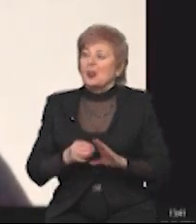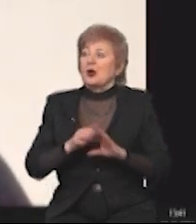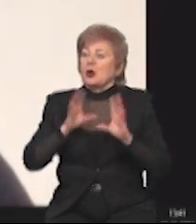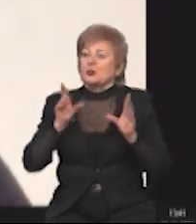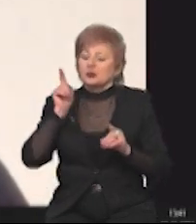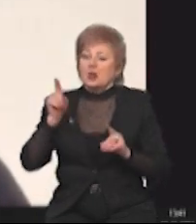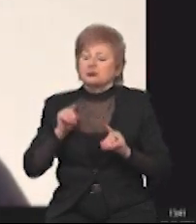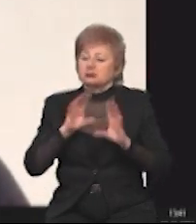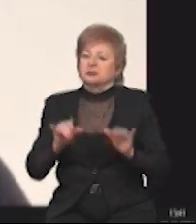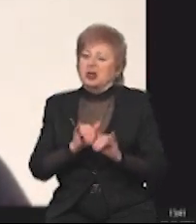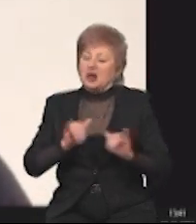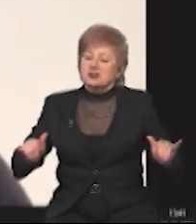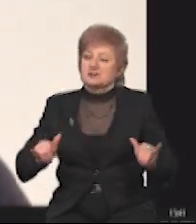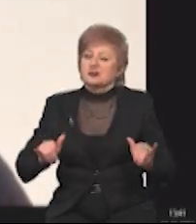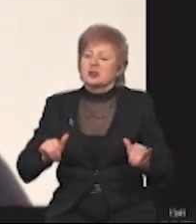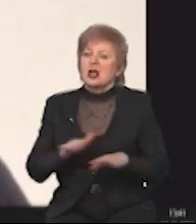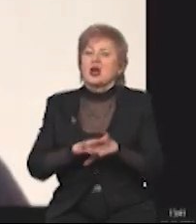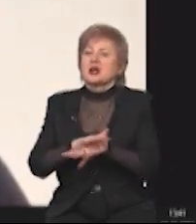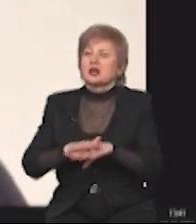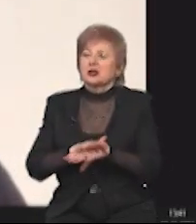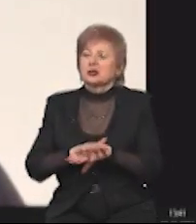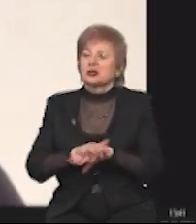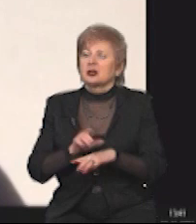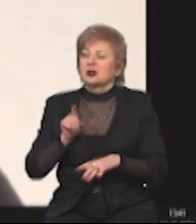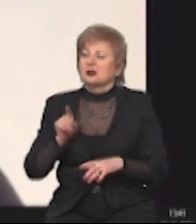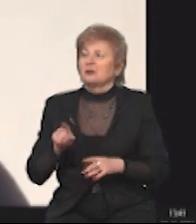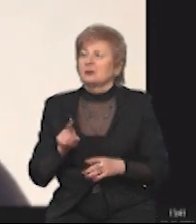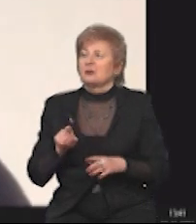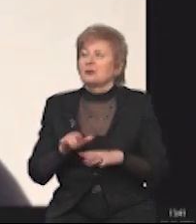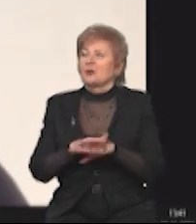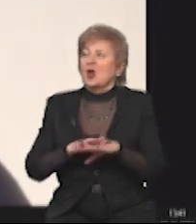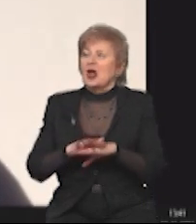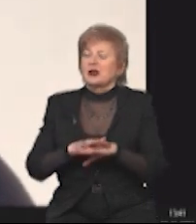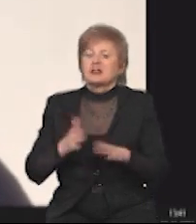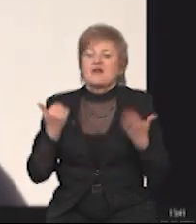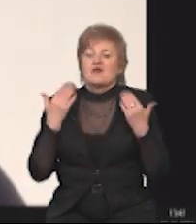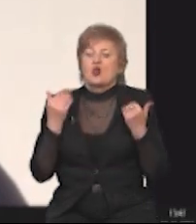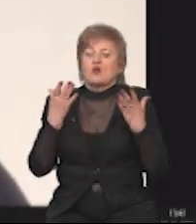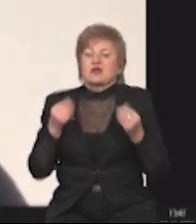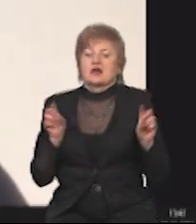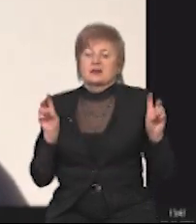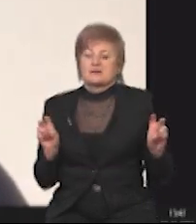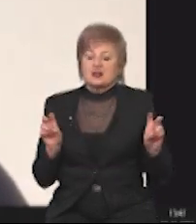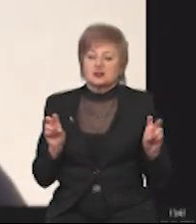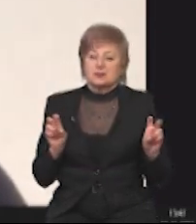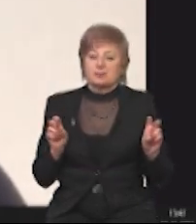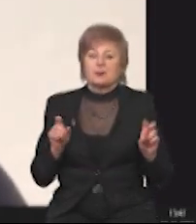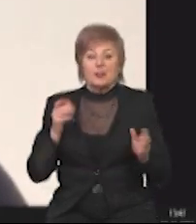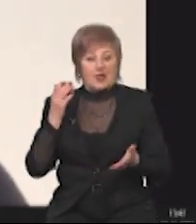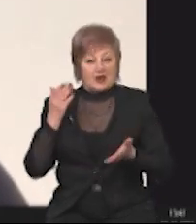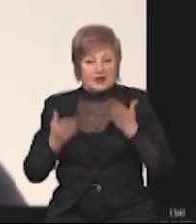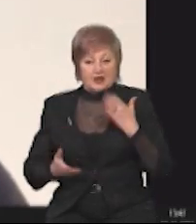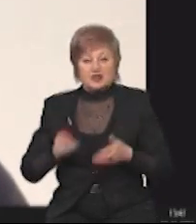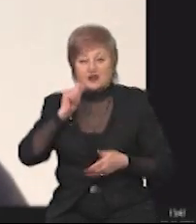очень развиты фермерские рынки. Они так как бы как называются рынки выходного дня. Вот. Если бы в